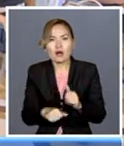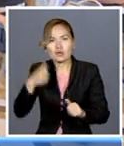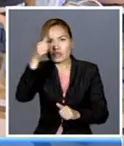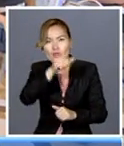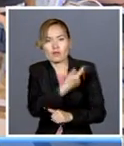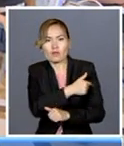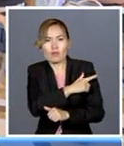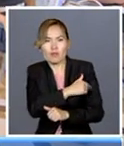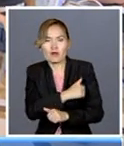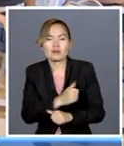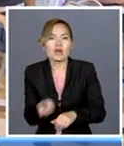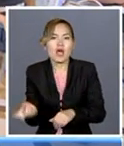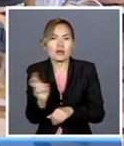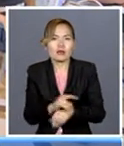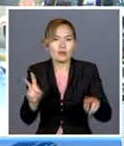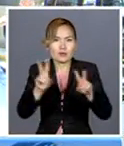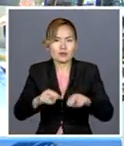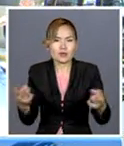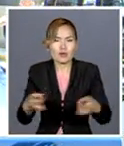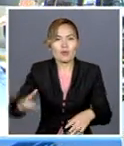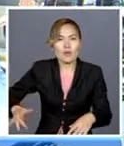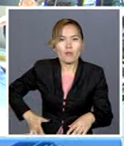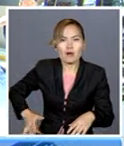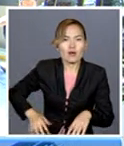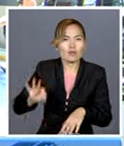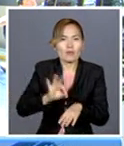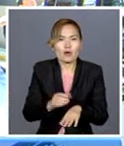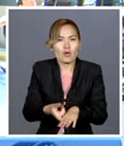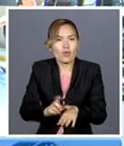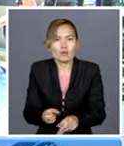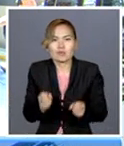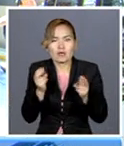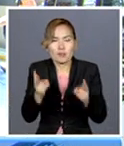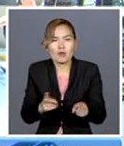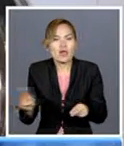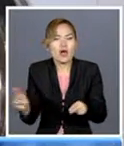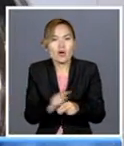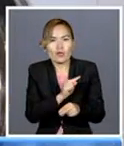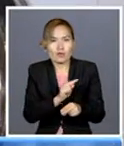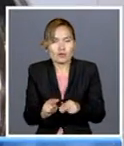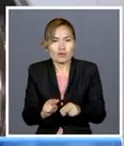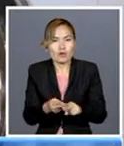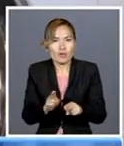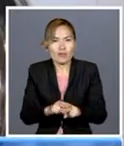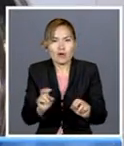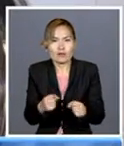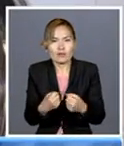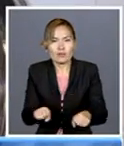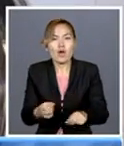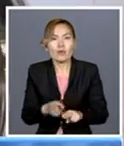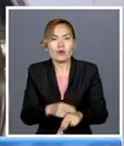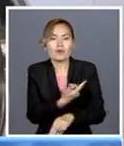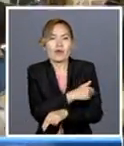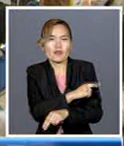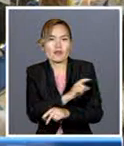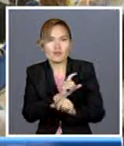скринингтік тексеруден өту қажет. Себебі бауырдың созылмалы аурулары асқынып кетсе, оны емдеуге ұзақ уақыт қажет. Бұл науқас пен дәрігерлер үшін